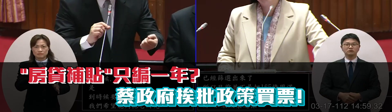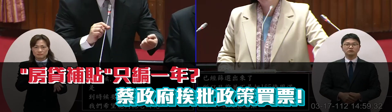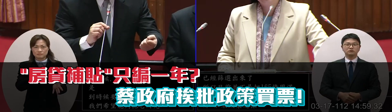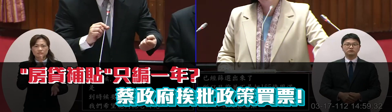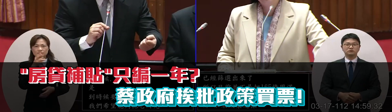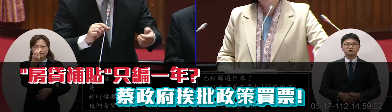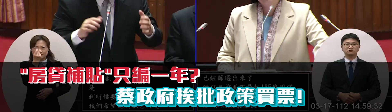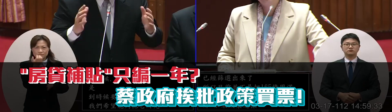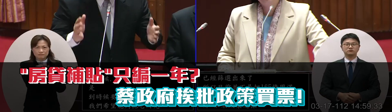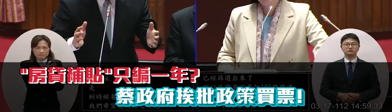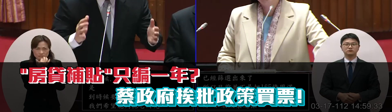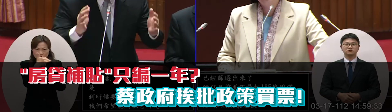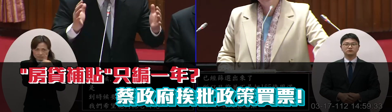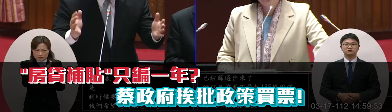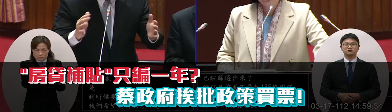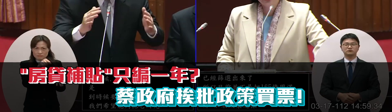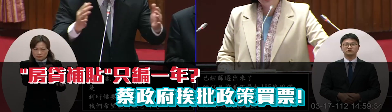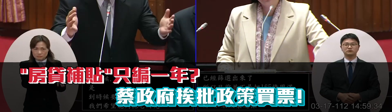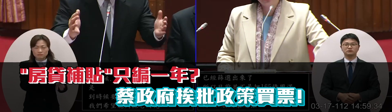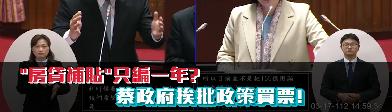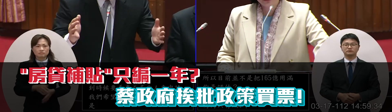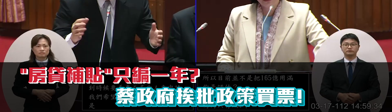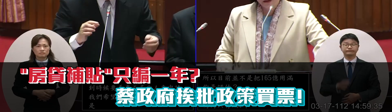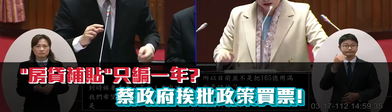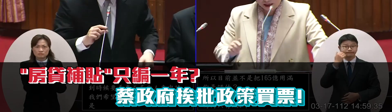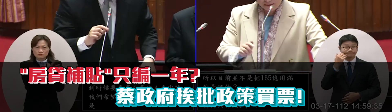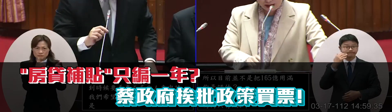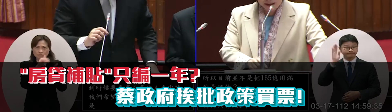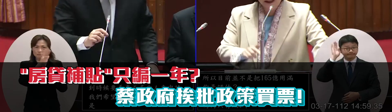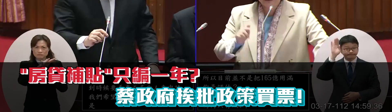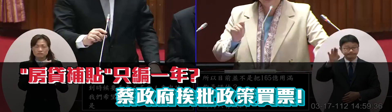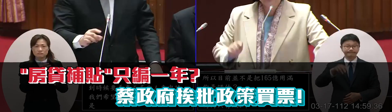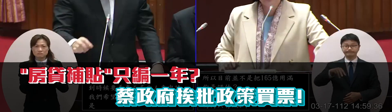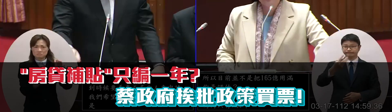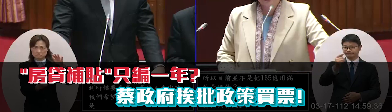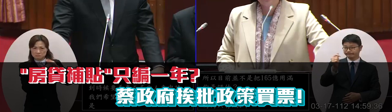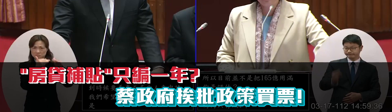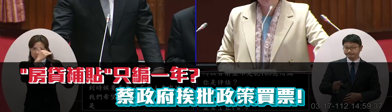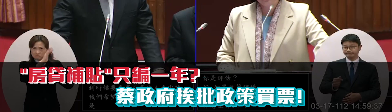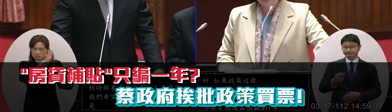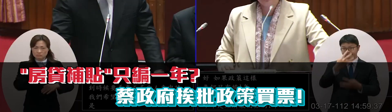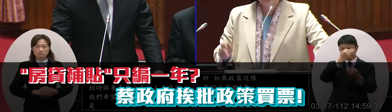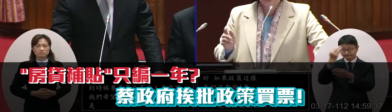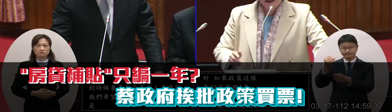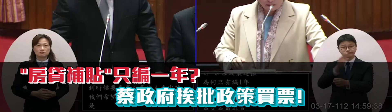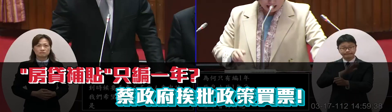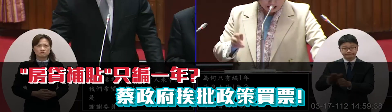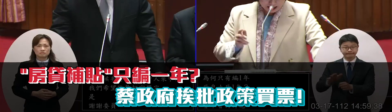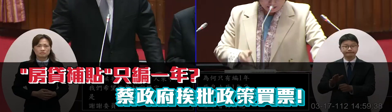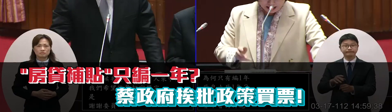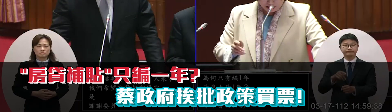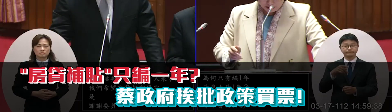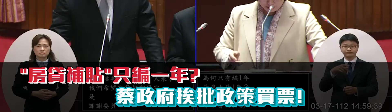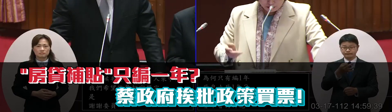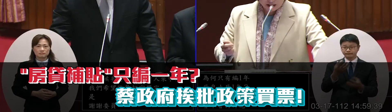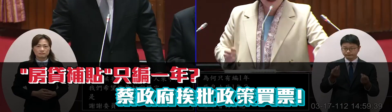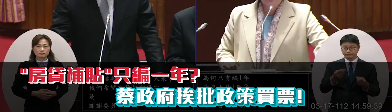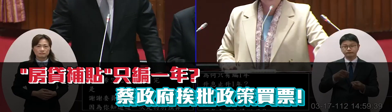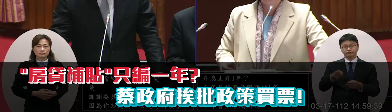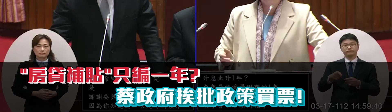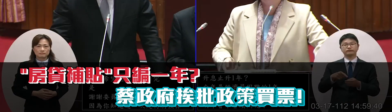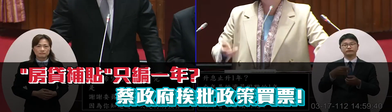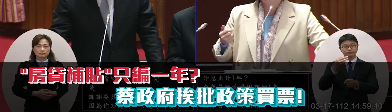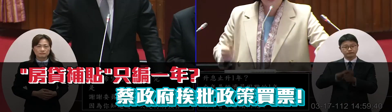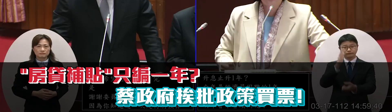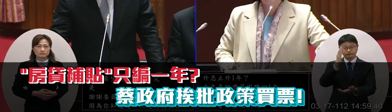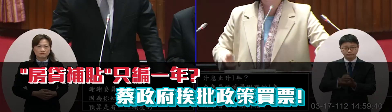预算。是特别预算，预算是有一个额度的。 所以如果以后300亿时间到了没有钱了也会停办，165亿特